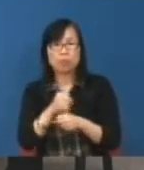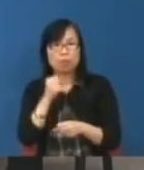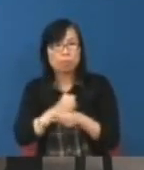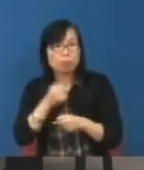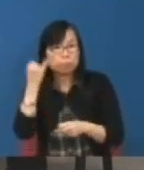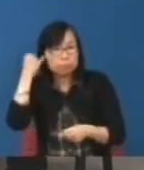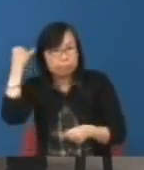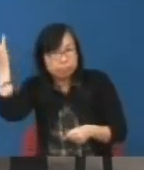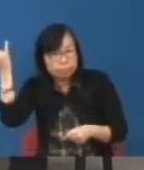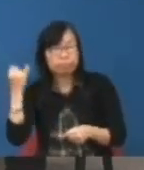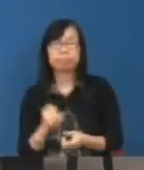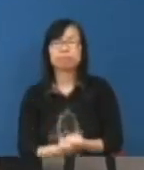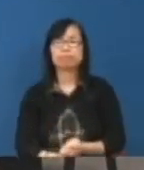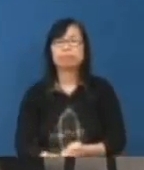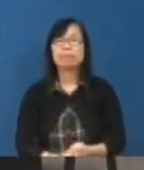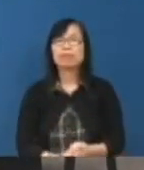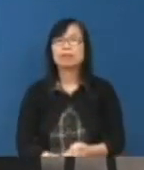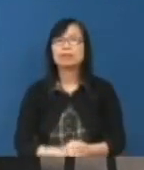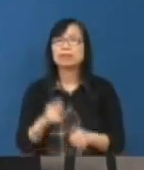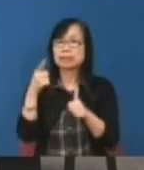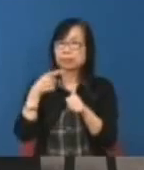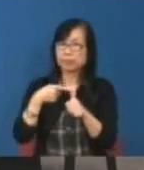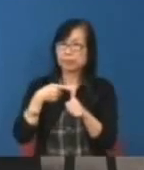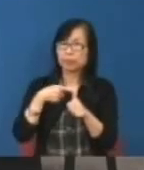嘛。 係啦係啦， 任你噏。 咁啊，首先